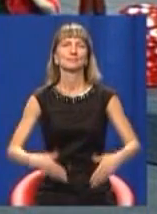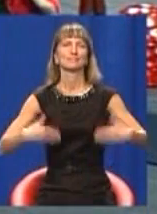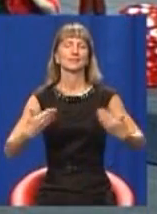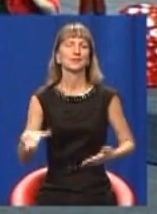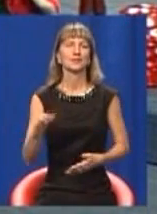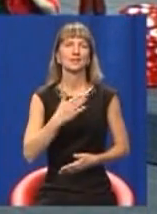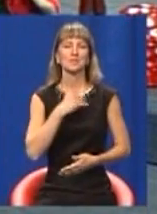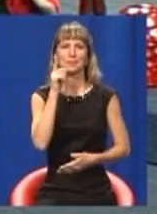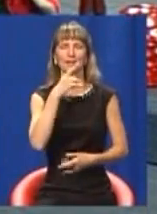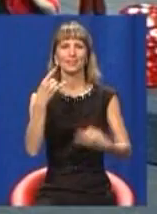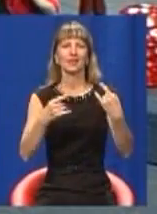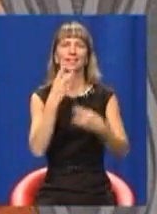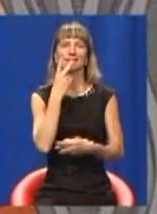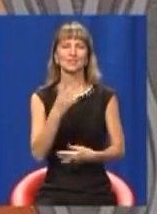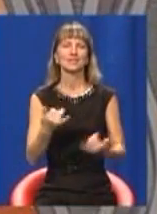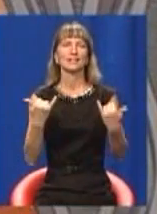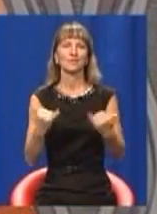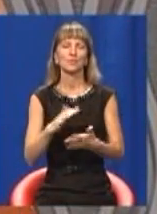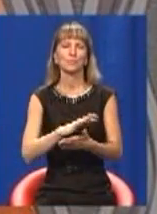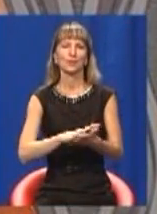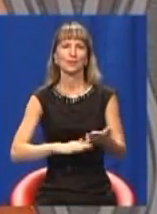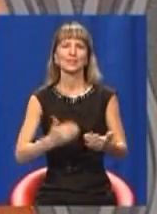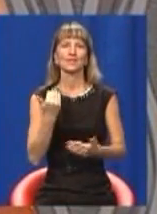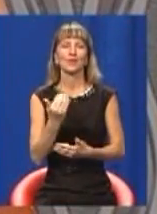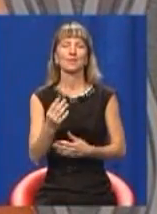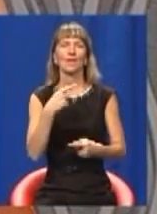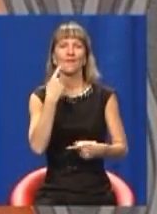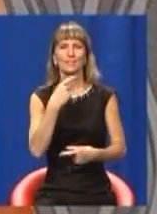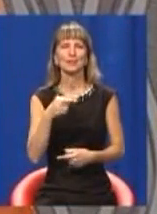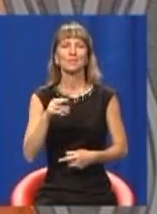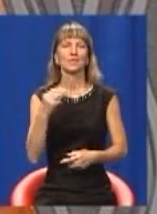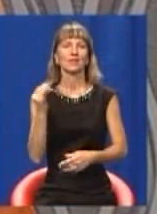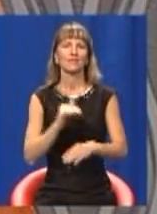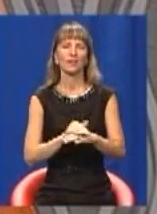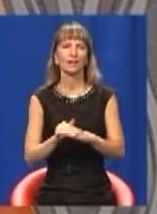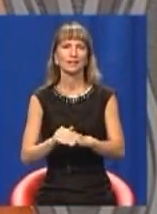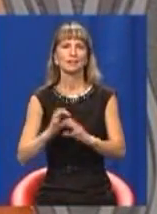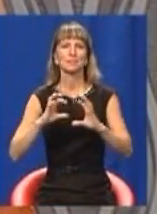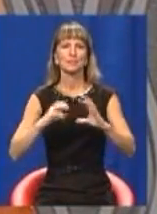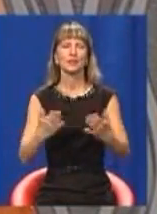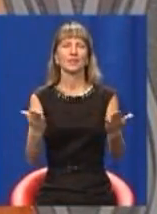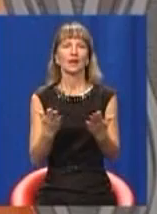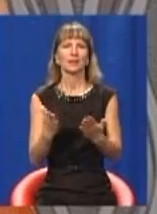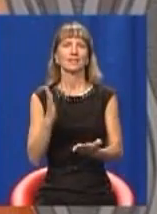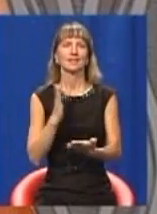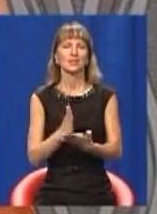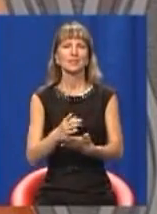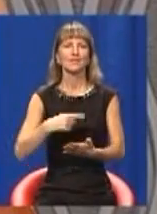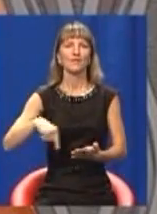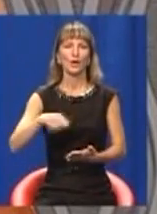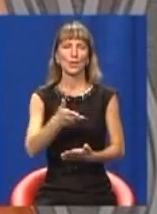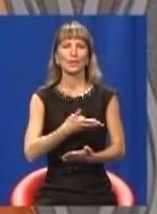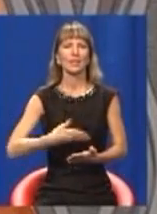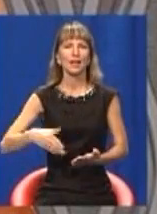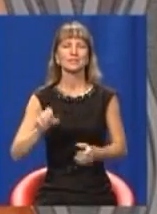Привіт усім нашим маленьким телеглядачам. Сьогодні продовжуємо з вами говорити про цікаві факти на світі, які взагалі відбуваються навколо нас, і